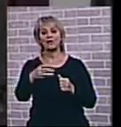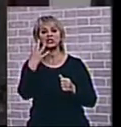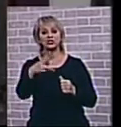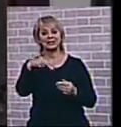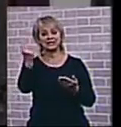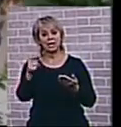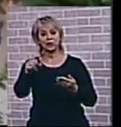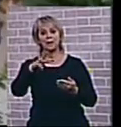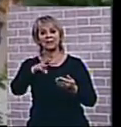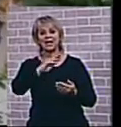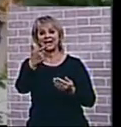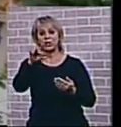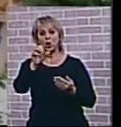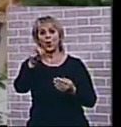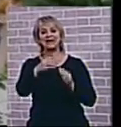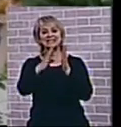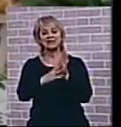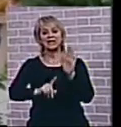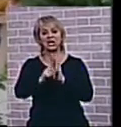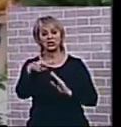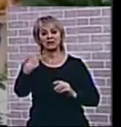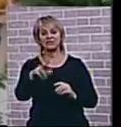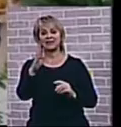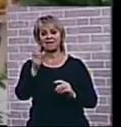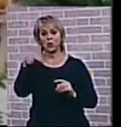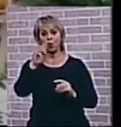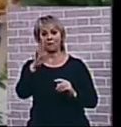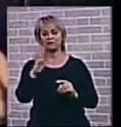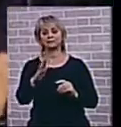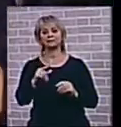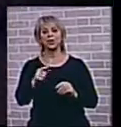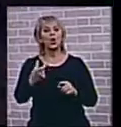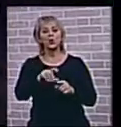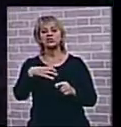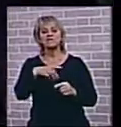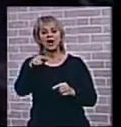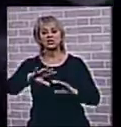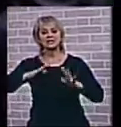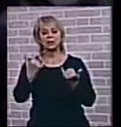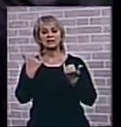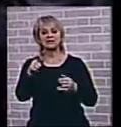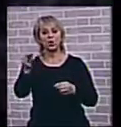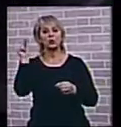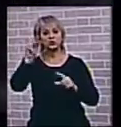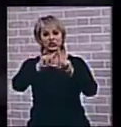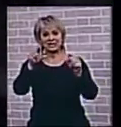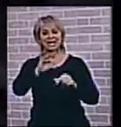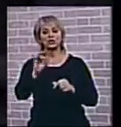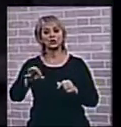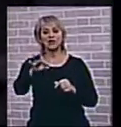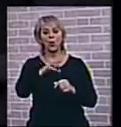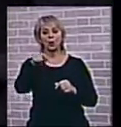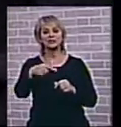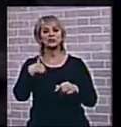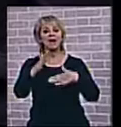4 наброска Митрофана Грекова 19-го – начала 20 веков. Очень важное событие сегодня для училища Ростовской области.